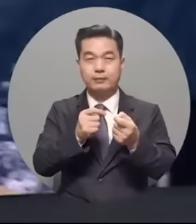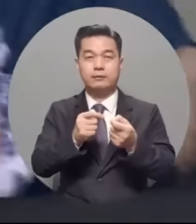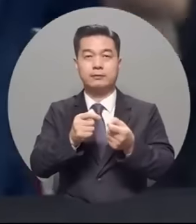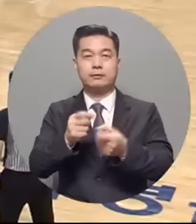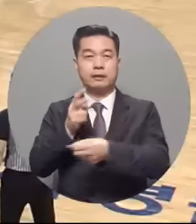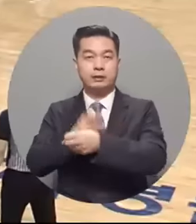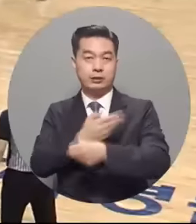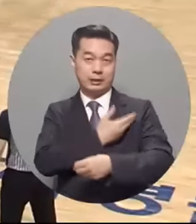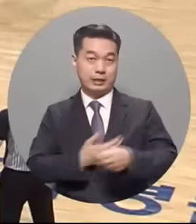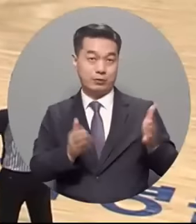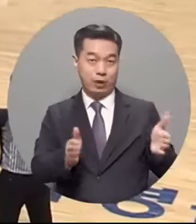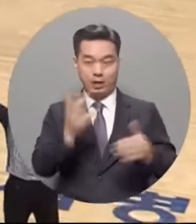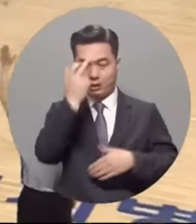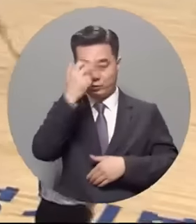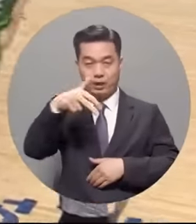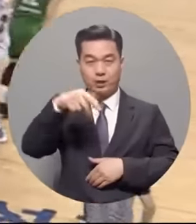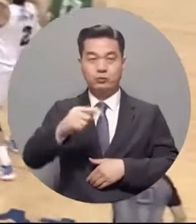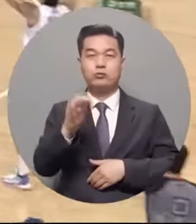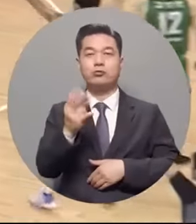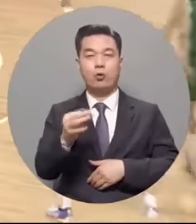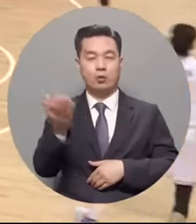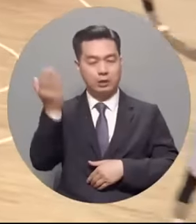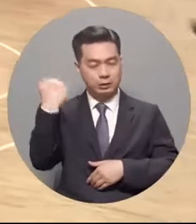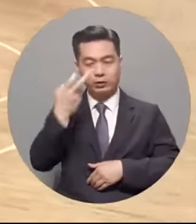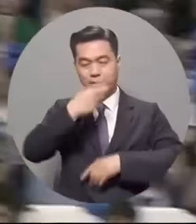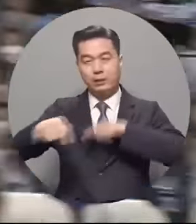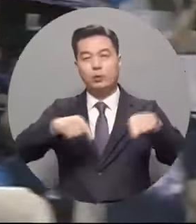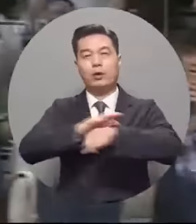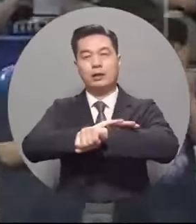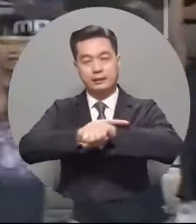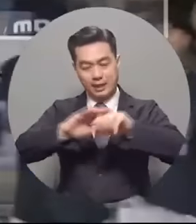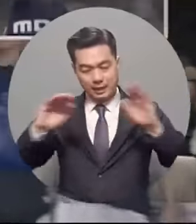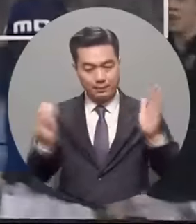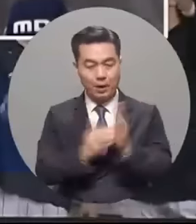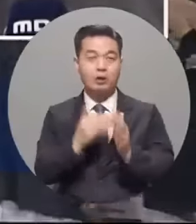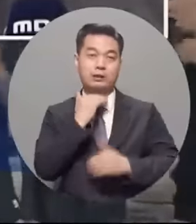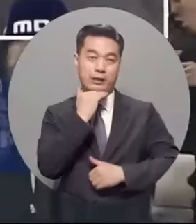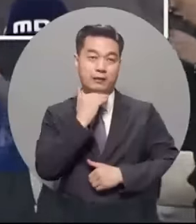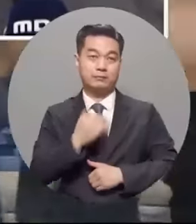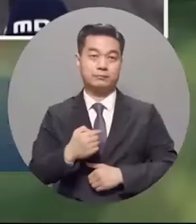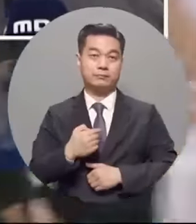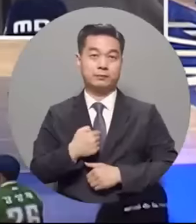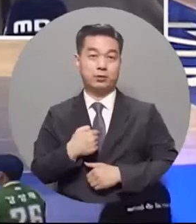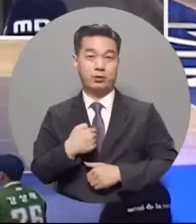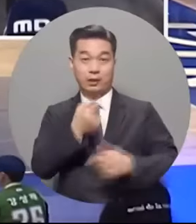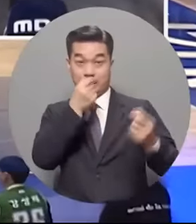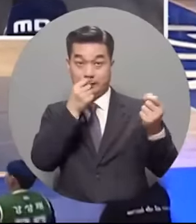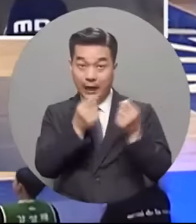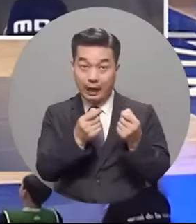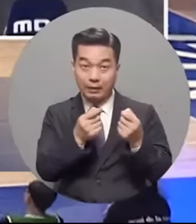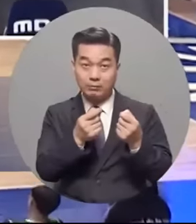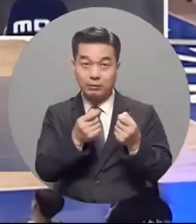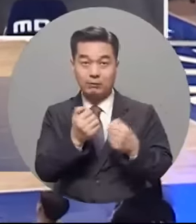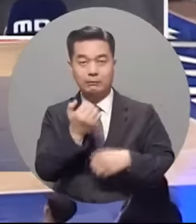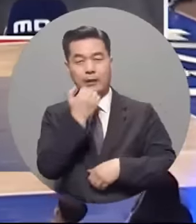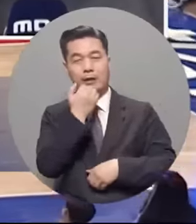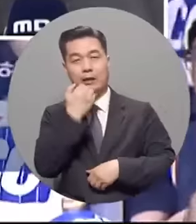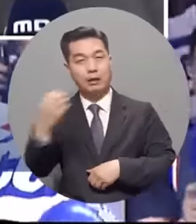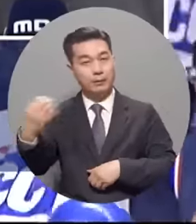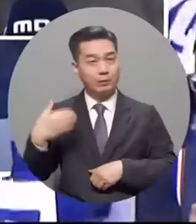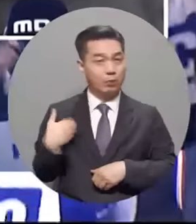최준용은 전 감독과 해피엔딩을 꿈꾸고 있습니다. 저하고 친하다 그러면 사람들이 우습게 생각할 수도